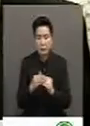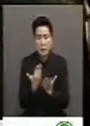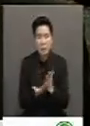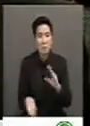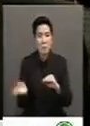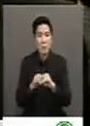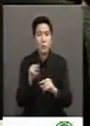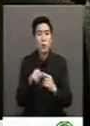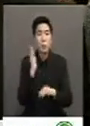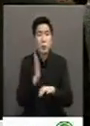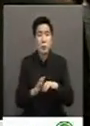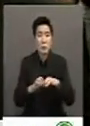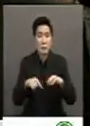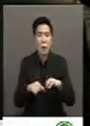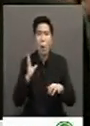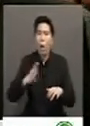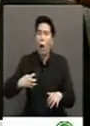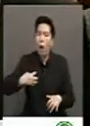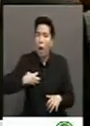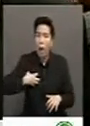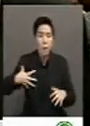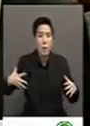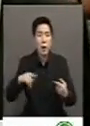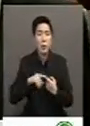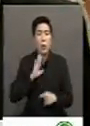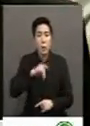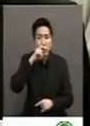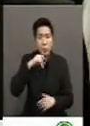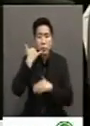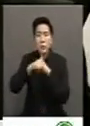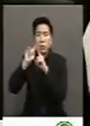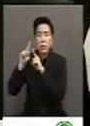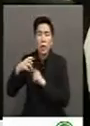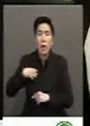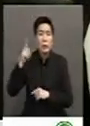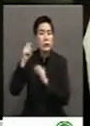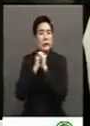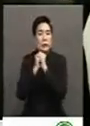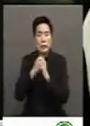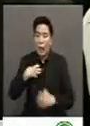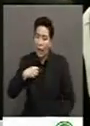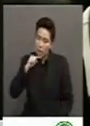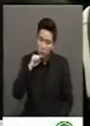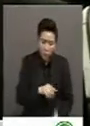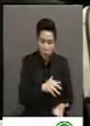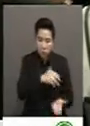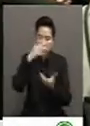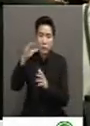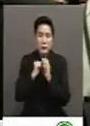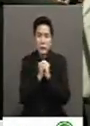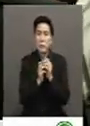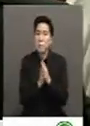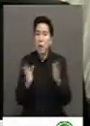าผลผลิตทุเรียนเนี่ยเป็นที่ต้องการมากขนาดนี้โดยเฉพาะยิ่งประเทศจีนเนี่ยเป็นประเทศที่นิยมทุเรียนม